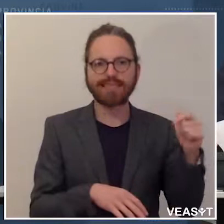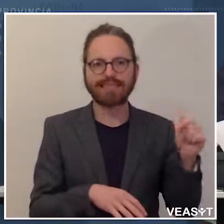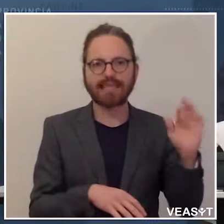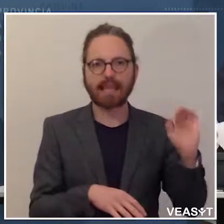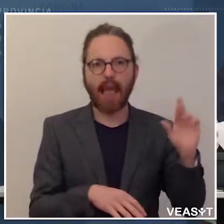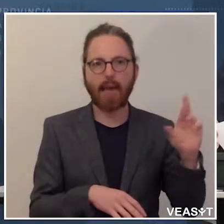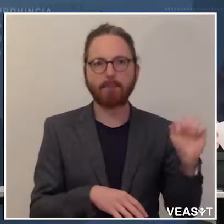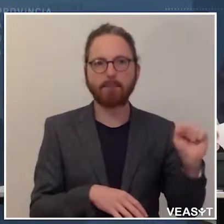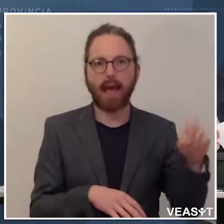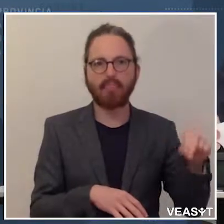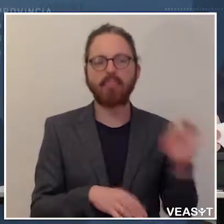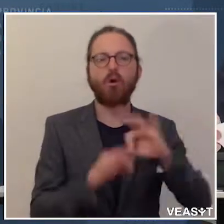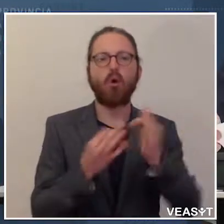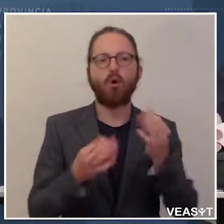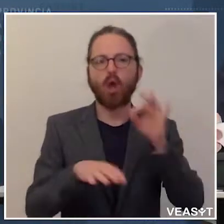kisling